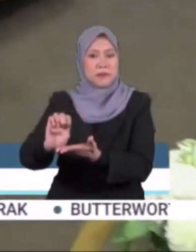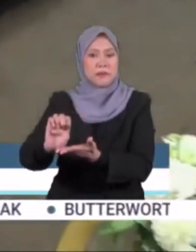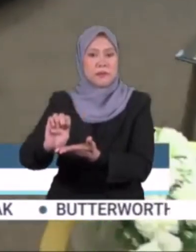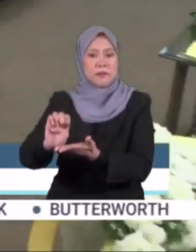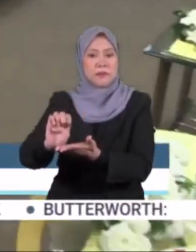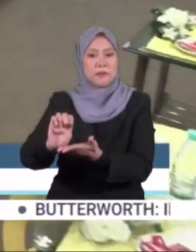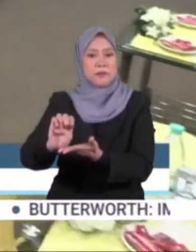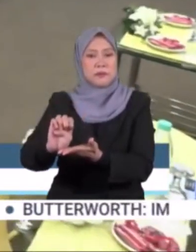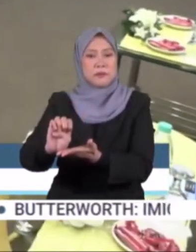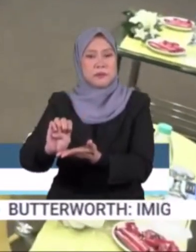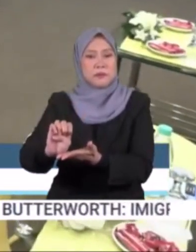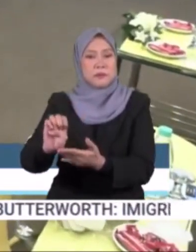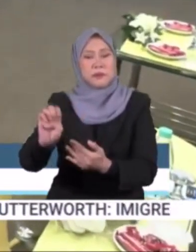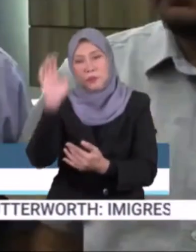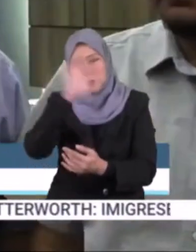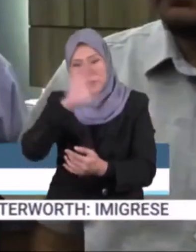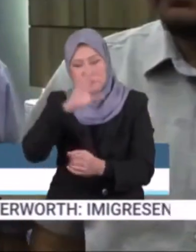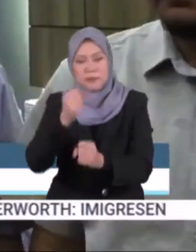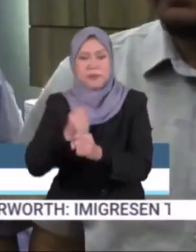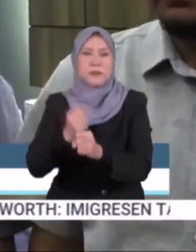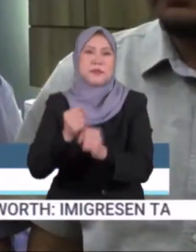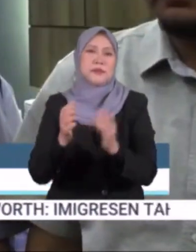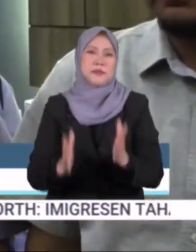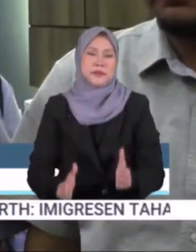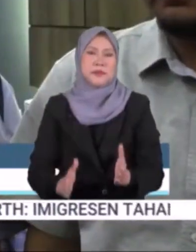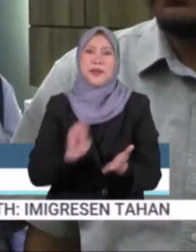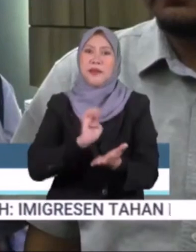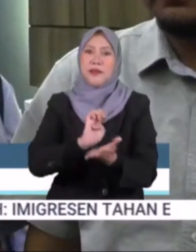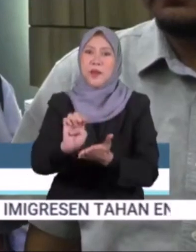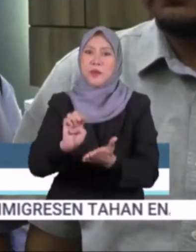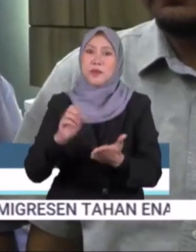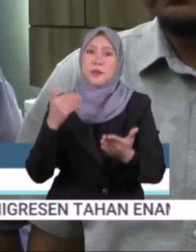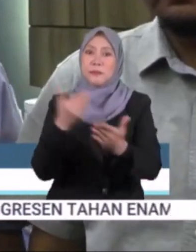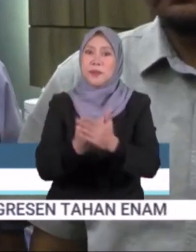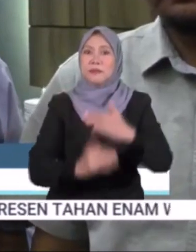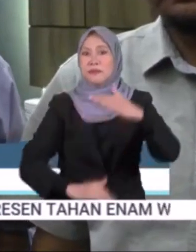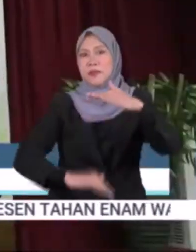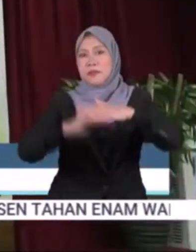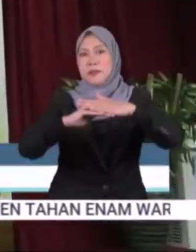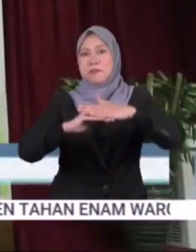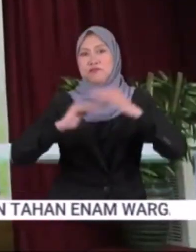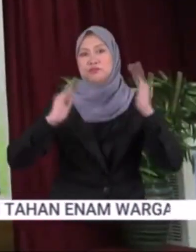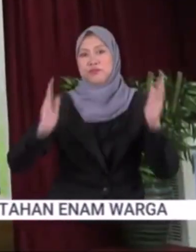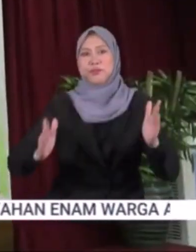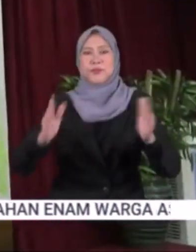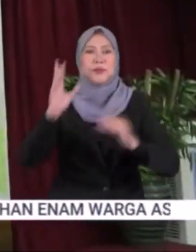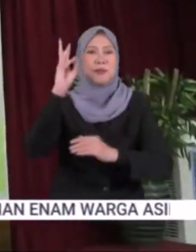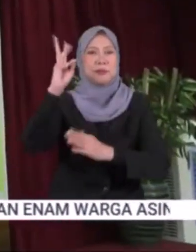mencari pekerjaan. Allowance tu sehingga maksimum 6 bulan.